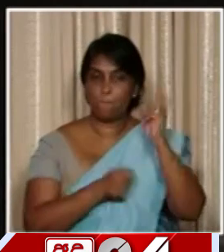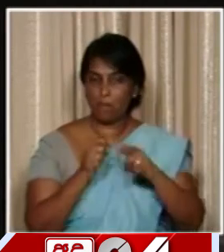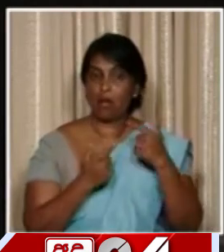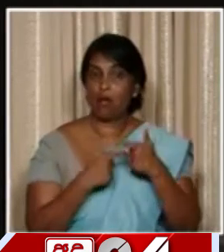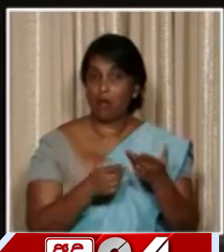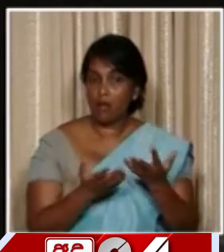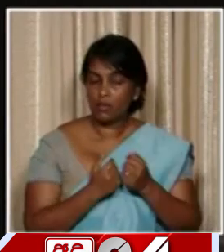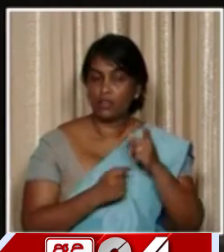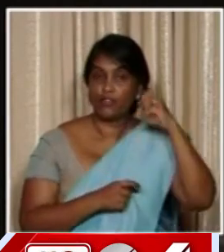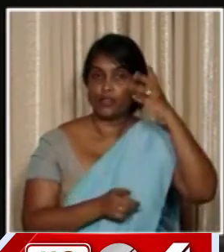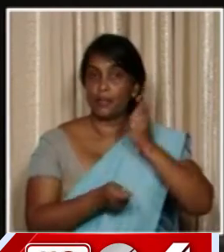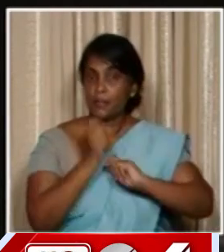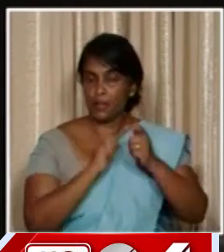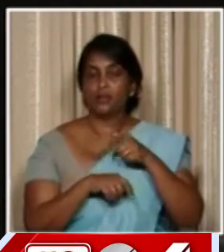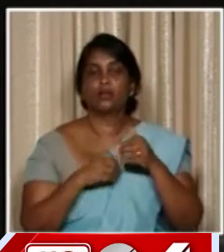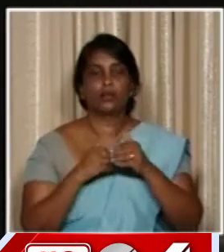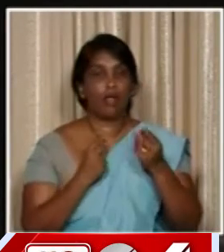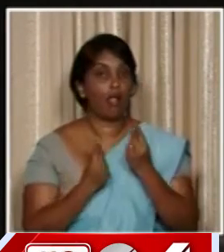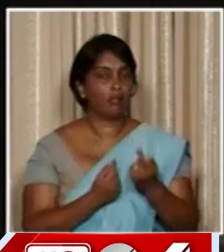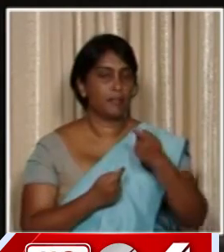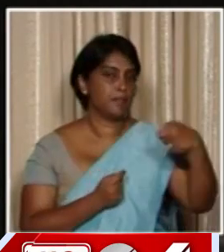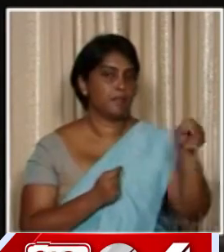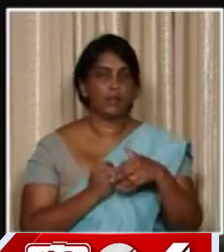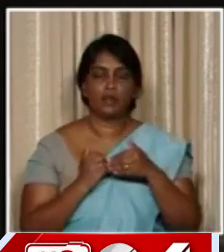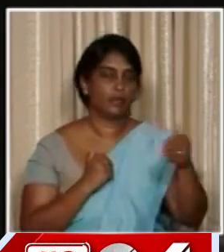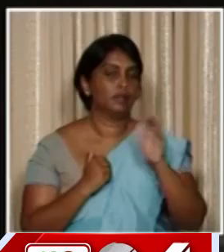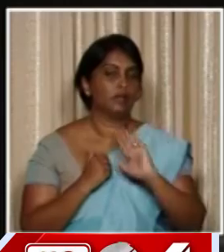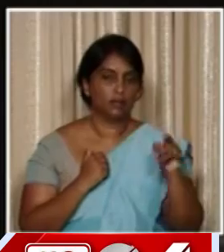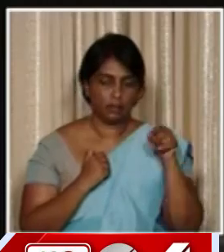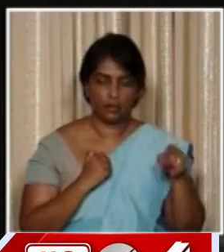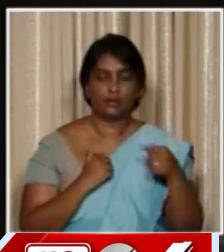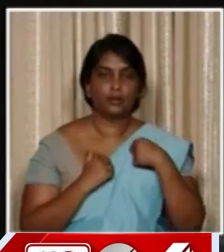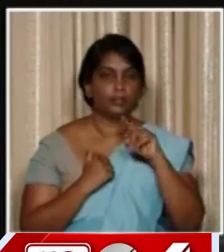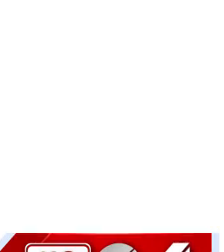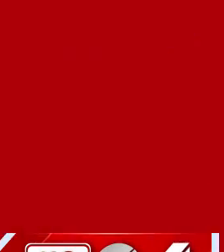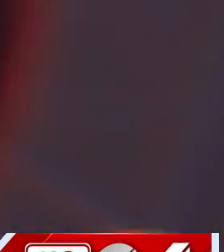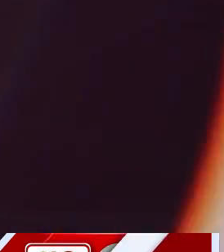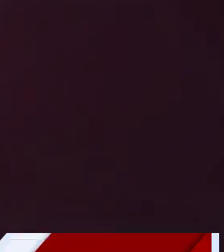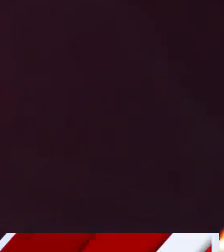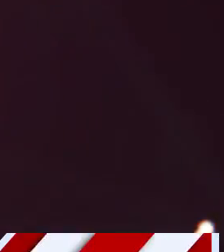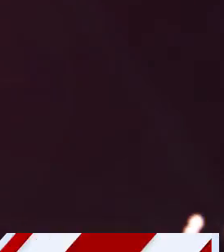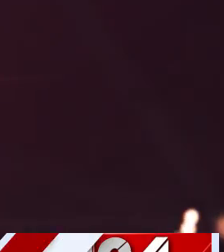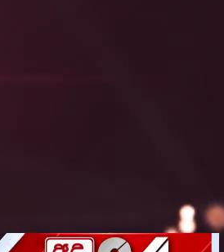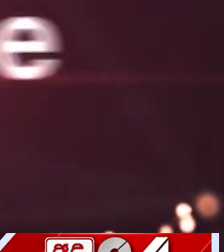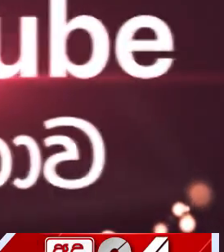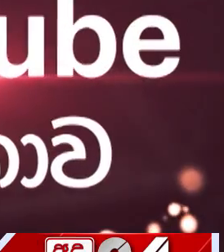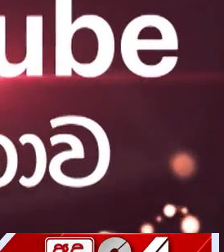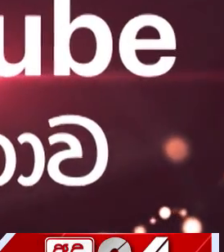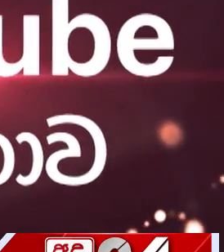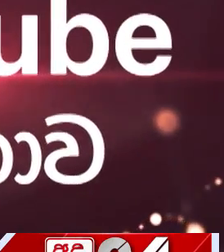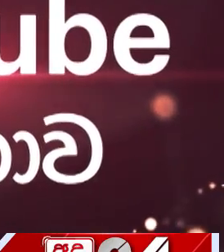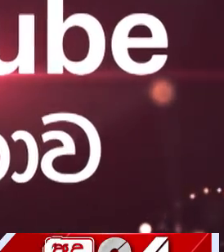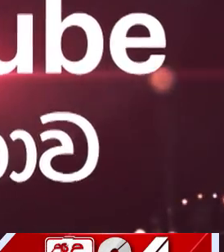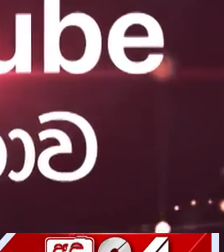අවශ්‍ය විදුලිය මිලදී ගැනීම පමණයි කරන්නේ අපි හදිසි මිලදී ගැනීම කරන්නේ නැහැ කියන එක මතක් කරන්න ඕන. අද දෙරණ